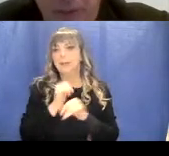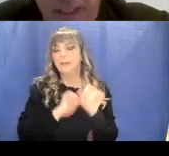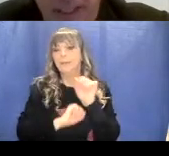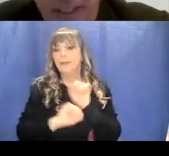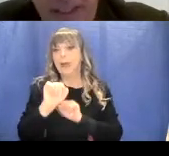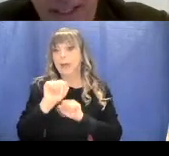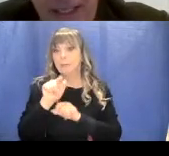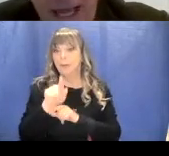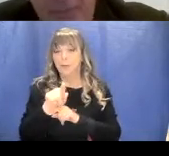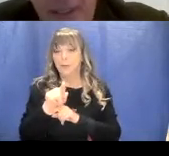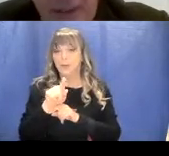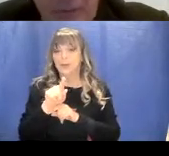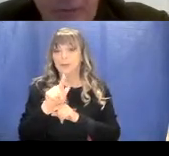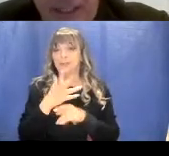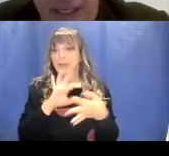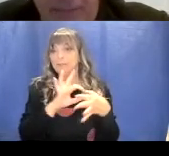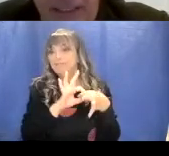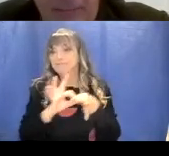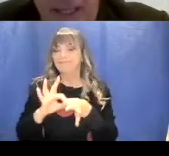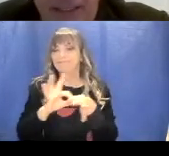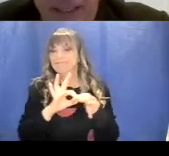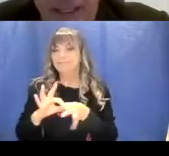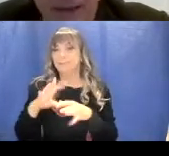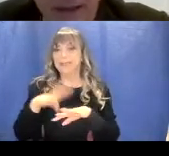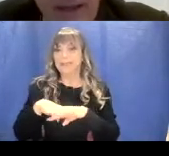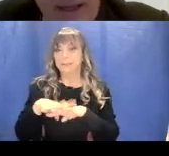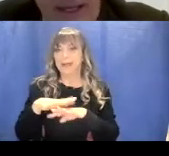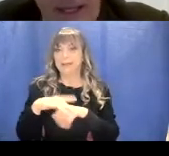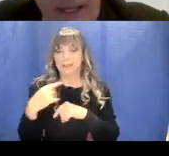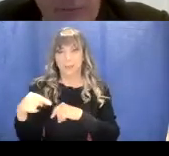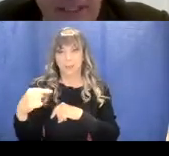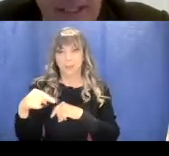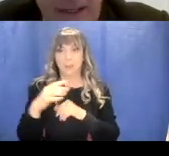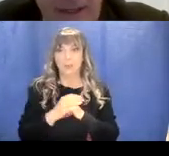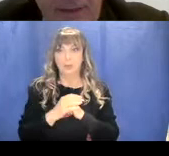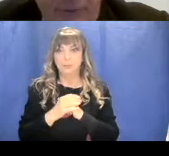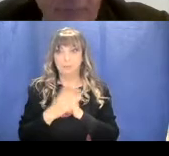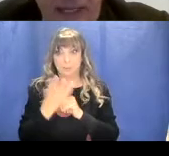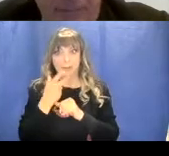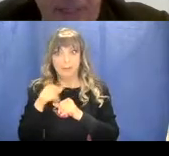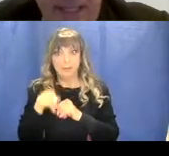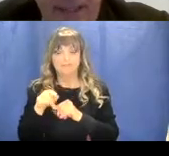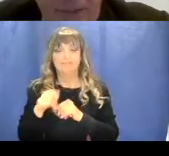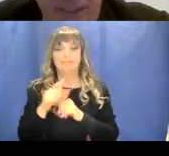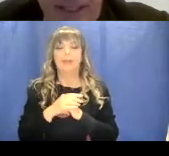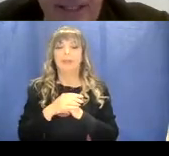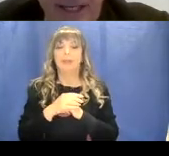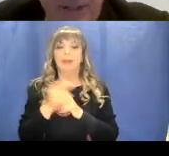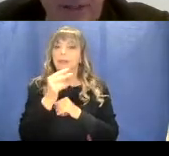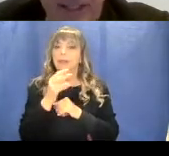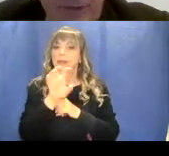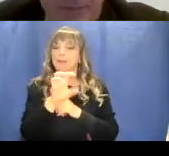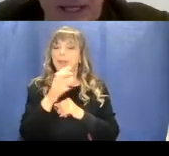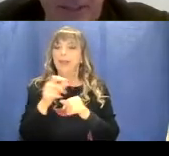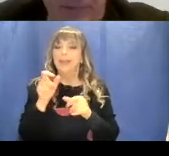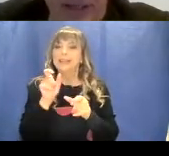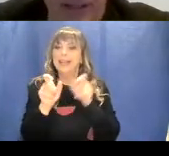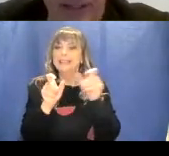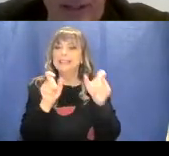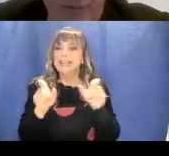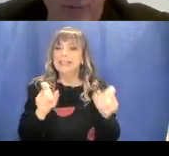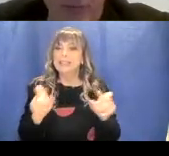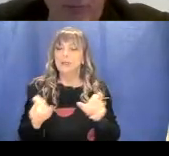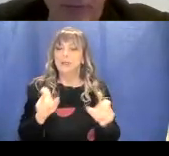per i suoi legami con la matematica e in questa figura rappresenta un'altra se l'azione dello spazio